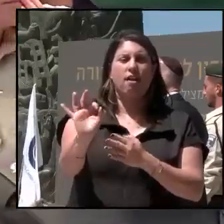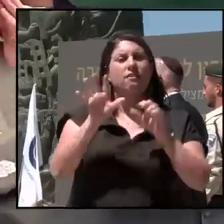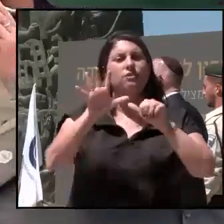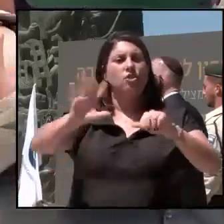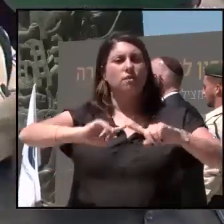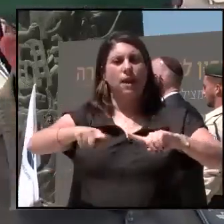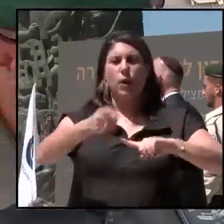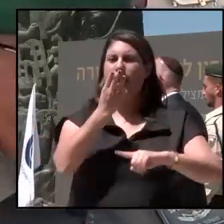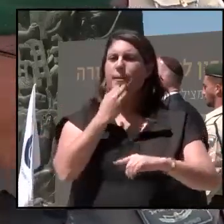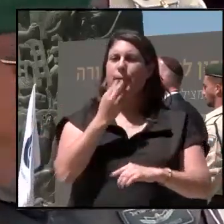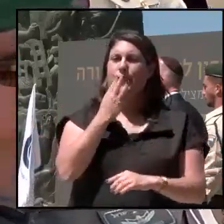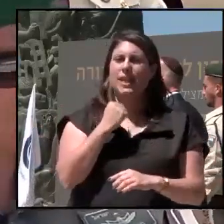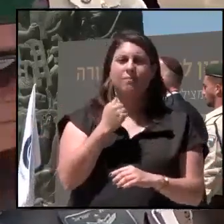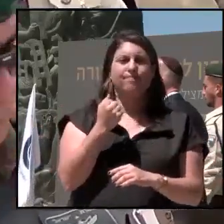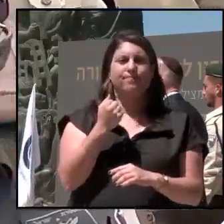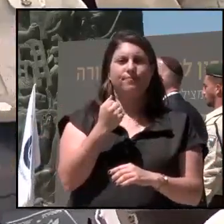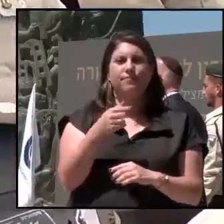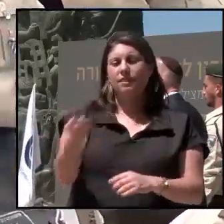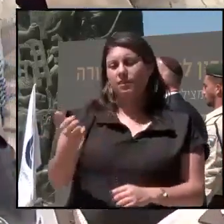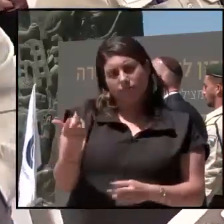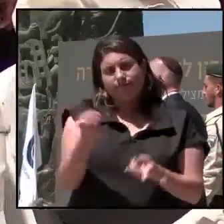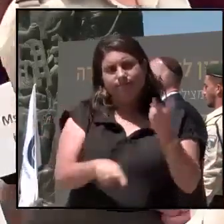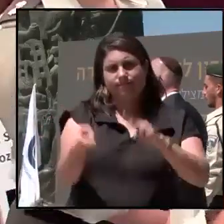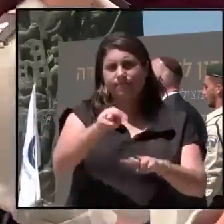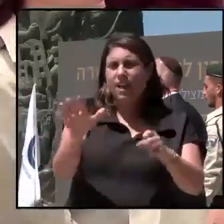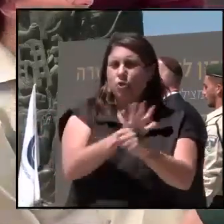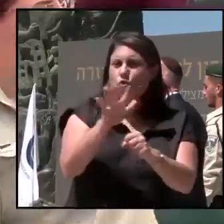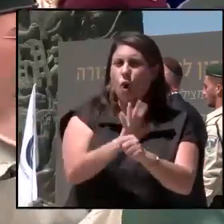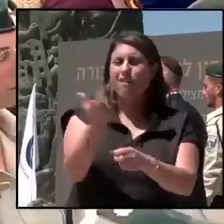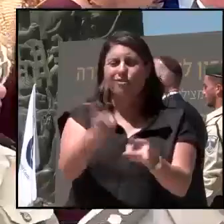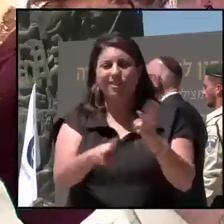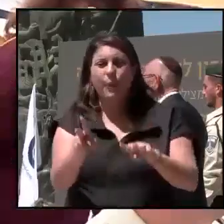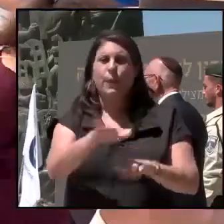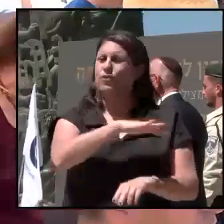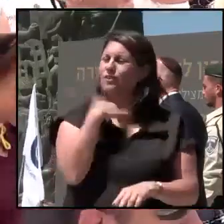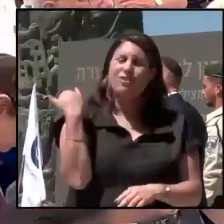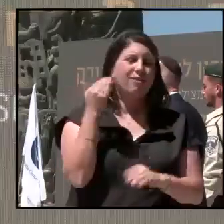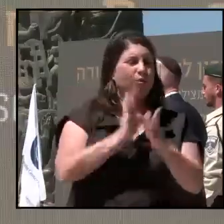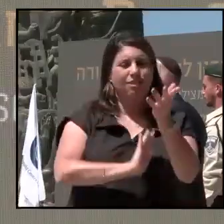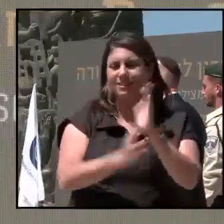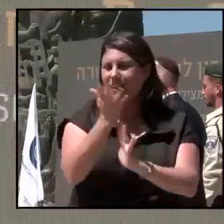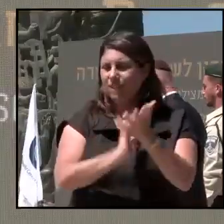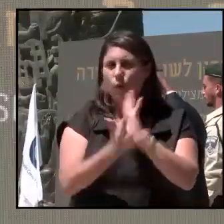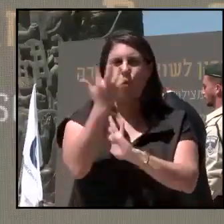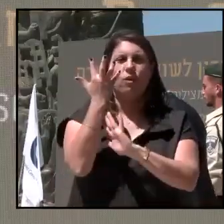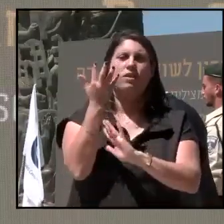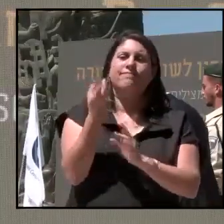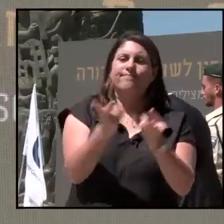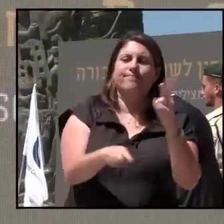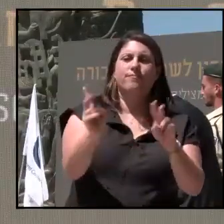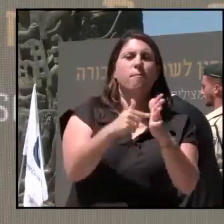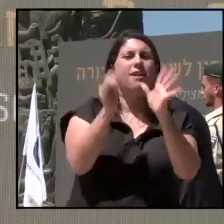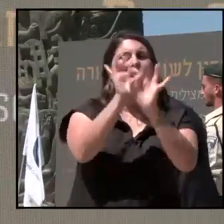ששת מיליוני היהודים חללי השואה שנהרגו, שנשחטו, שנשרפו ושנספו על